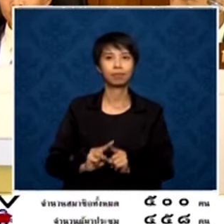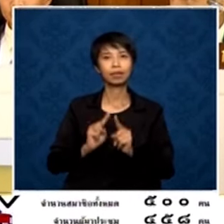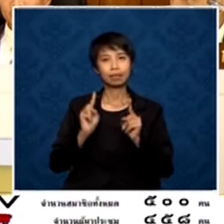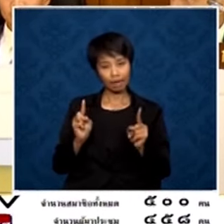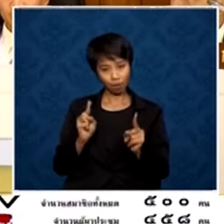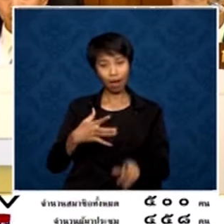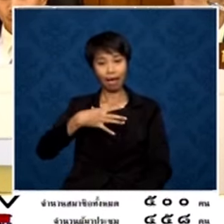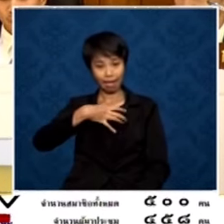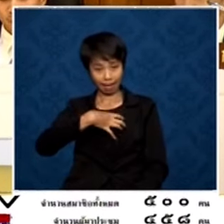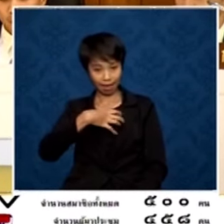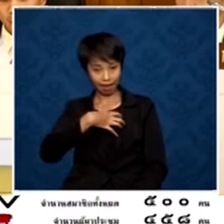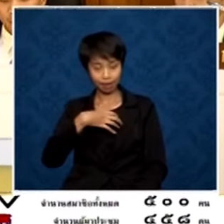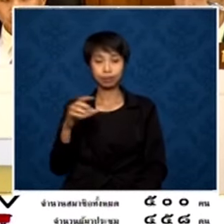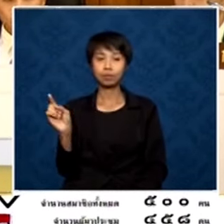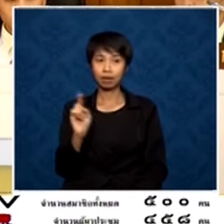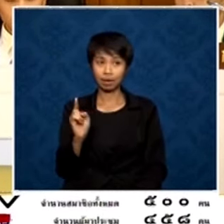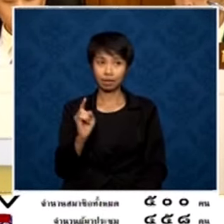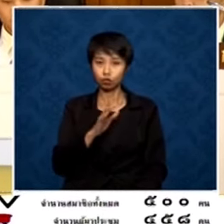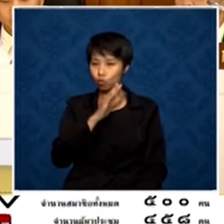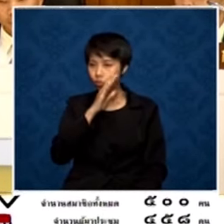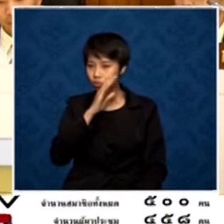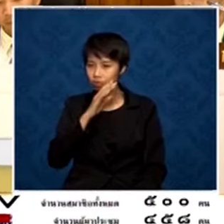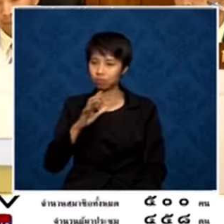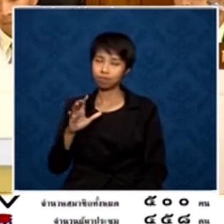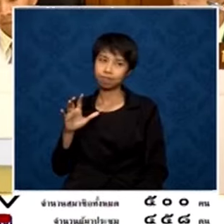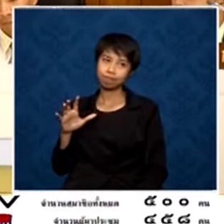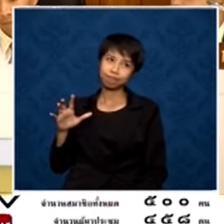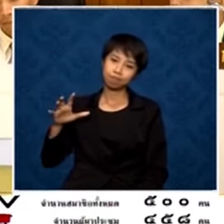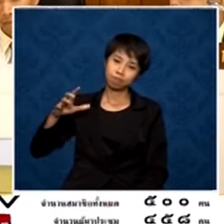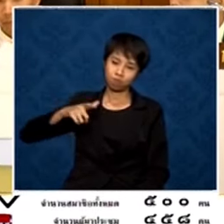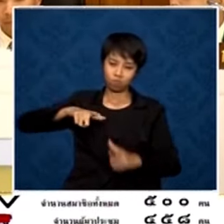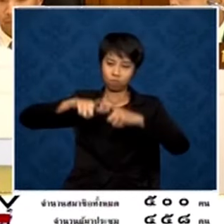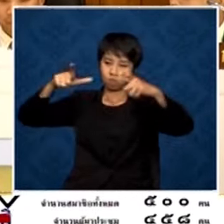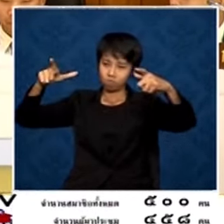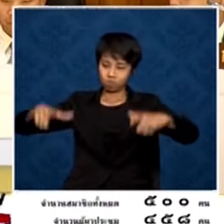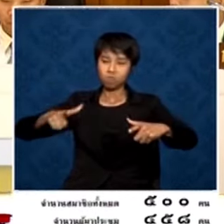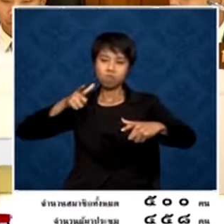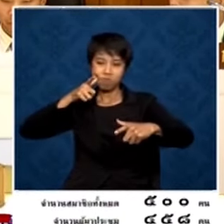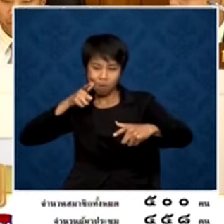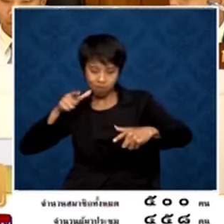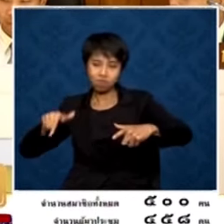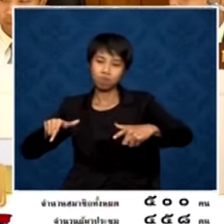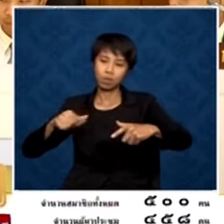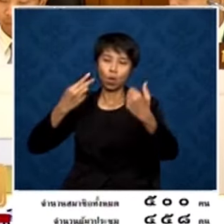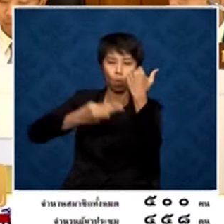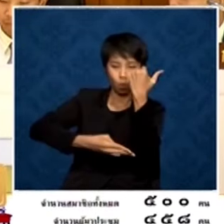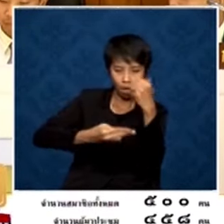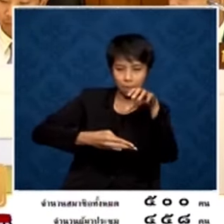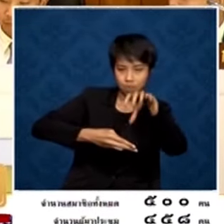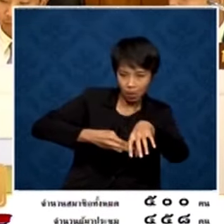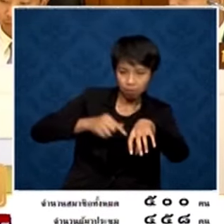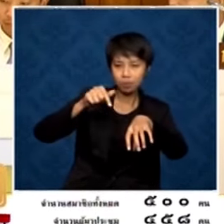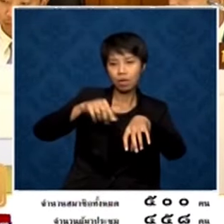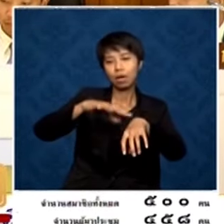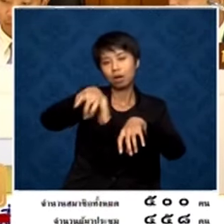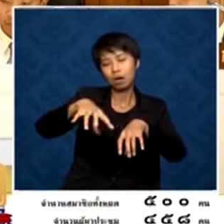ไกลเสนอว่าให้ถอนออกไปก่อนค่ะมันยังไม่รอบคอบพอแต่ในส่วนรัฐบาลไม่มีเค้าลงว่าจะ